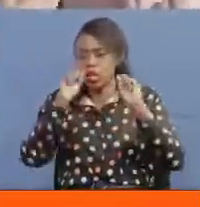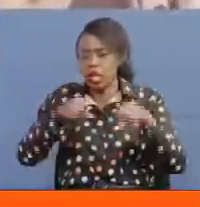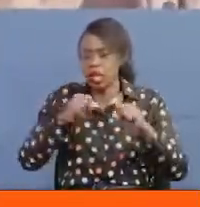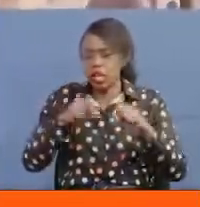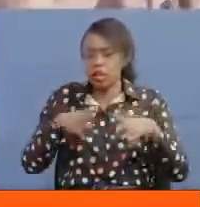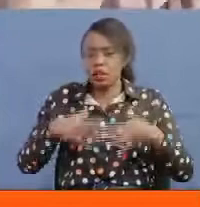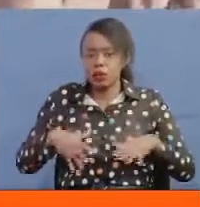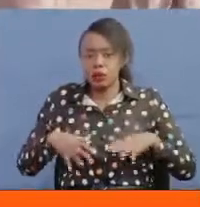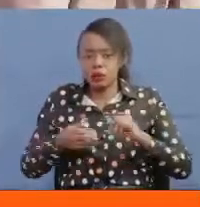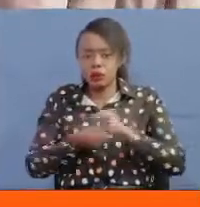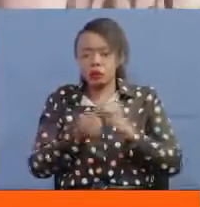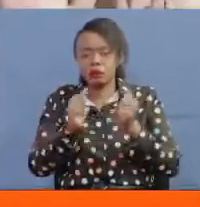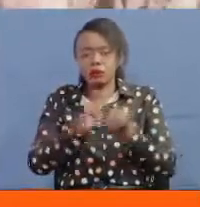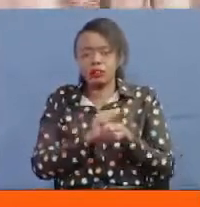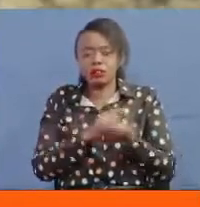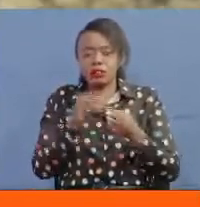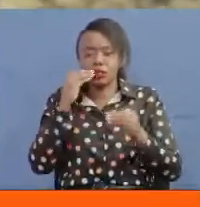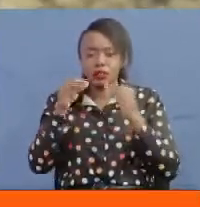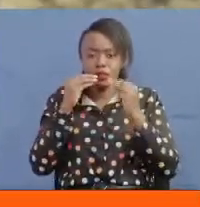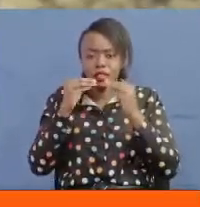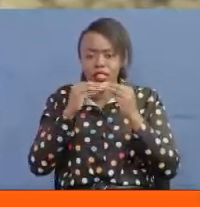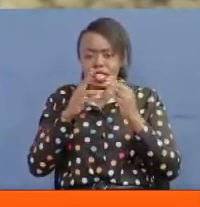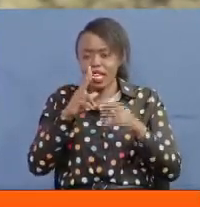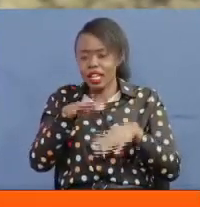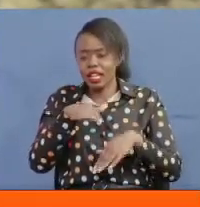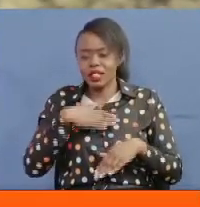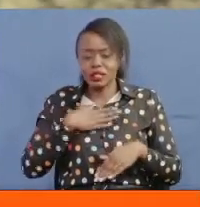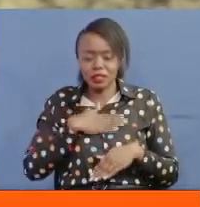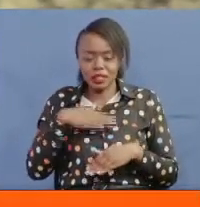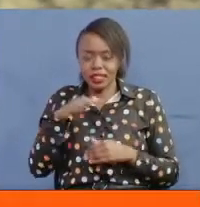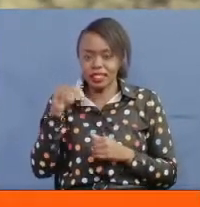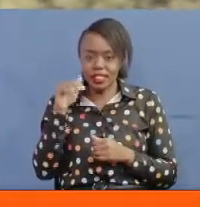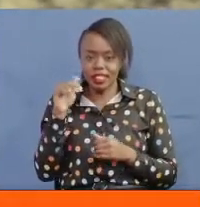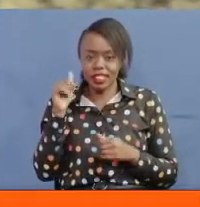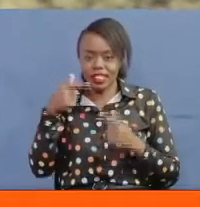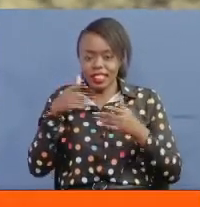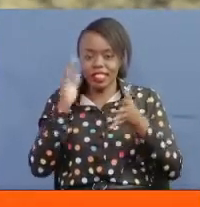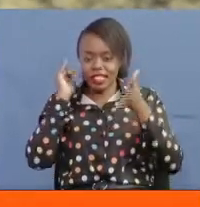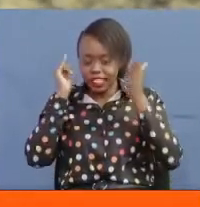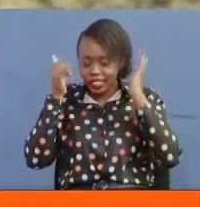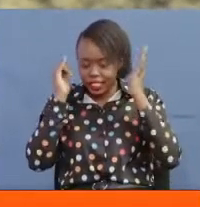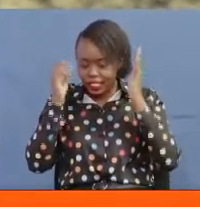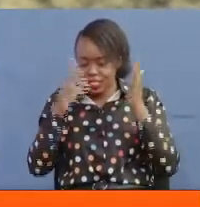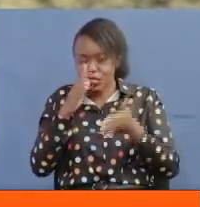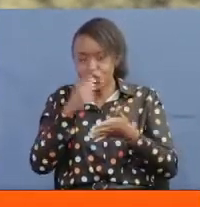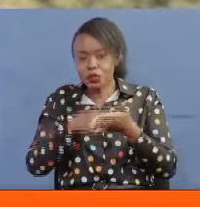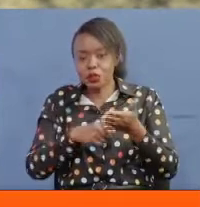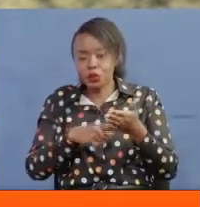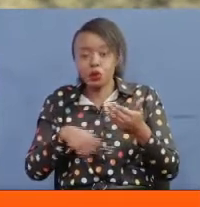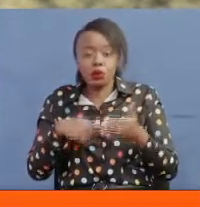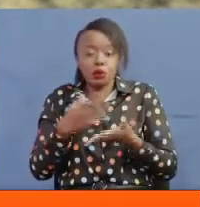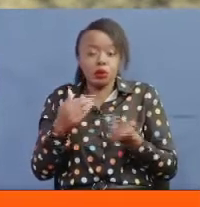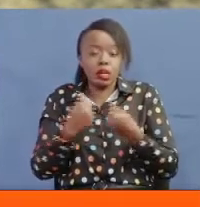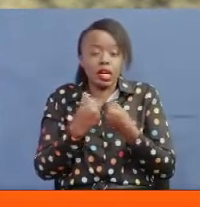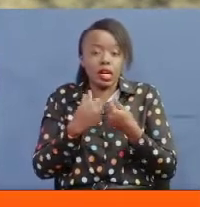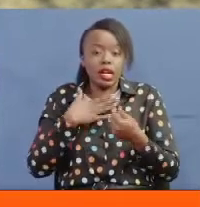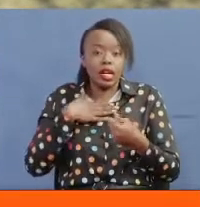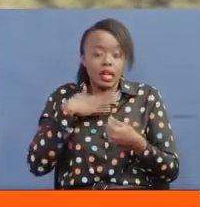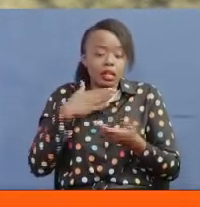wasigeuze kitoweo. Naimiza wananchi watulie, na hizi ng'ombe hatujui ni nini imesababisha vifo. Huenda kawa ni